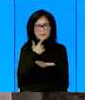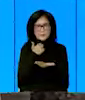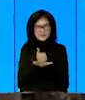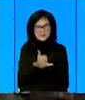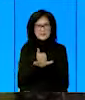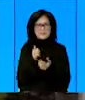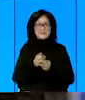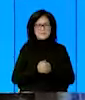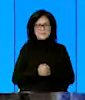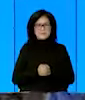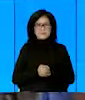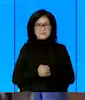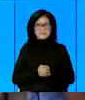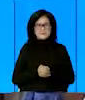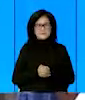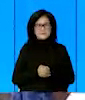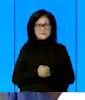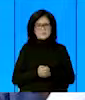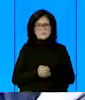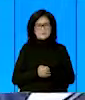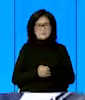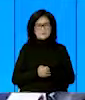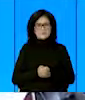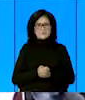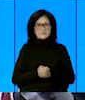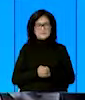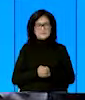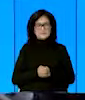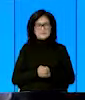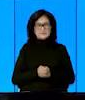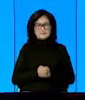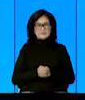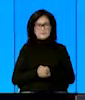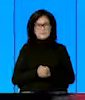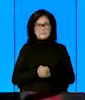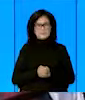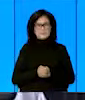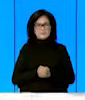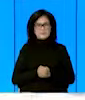Demikian Rakyat Bicara kali ini. Saya Estra Ambarita bersama juru kamera Raga Firdaus. Sampai jumpa.